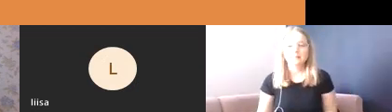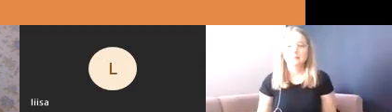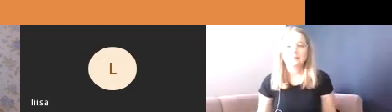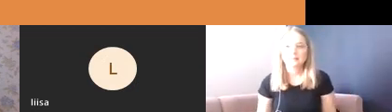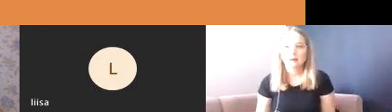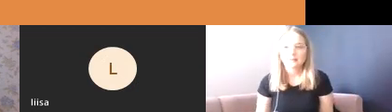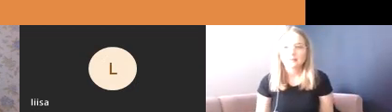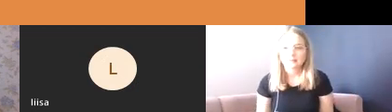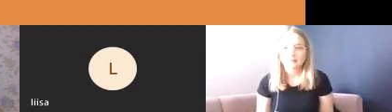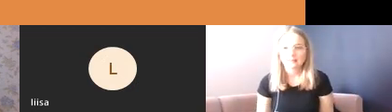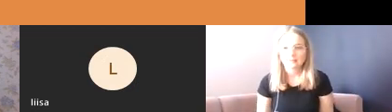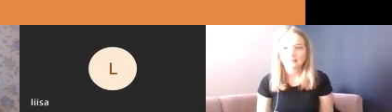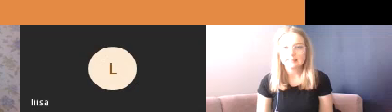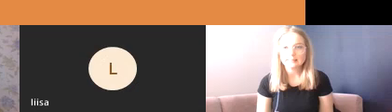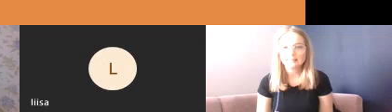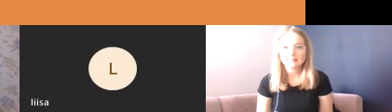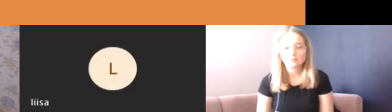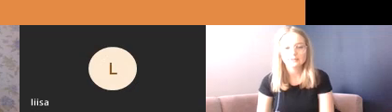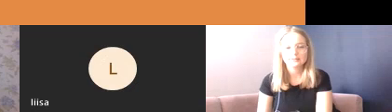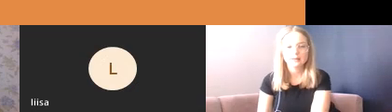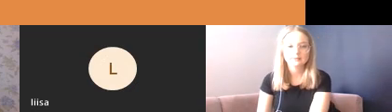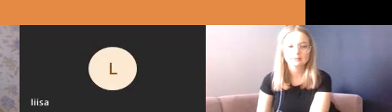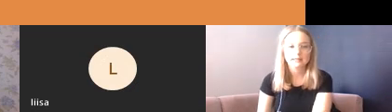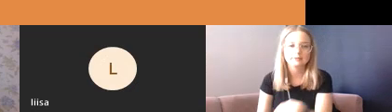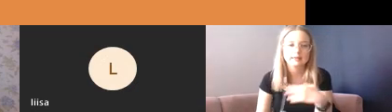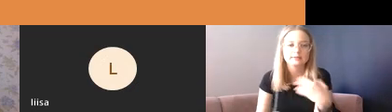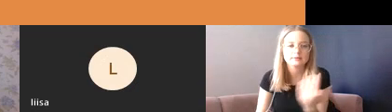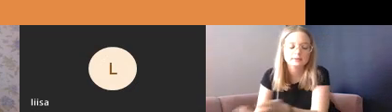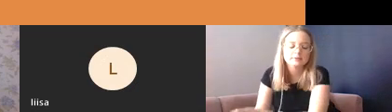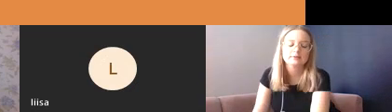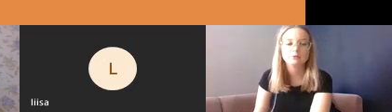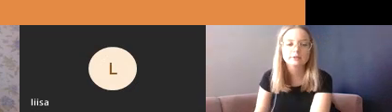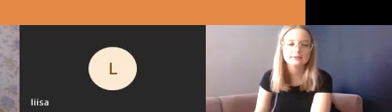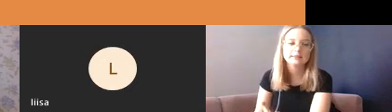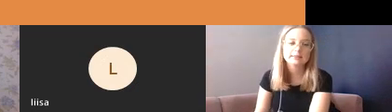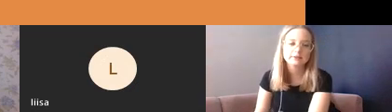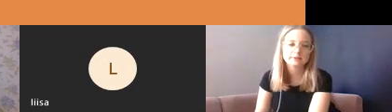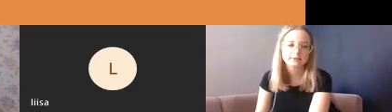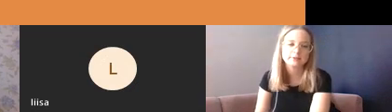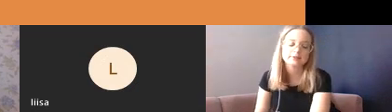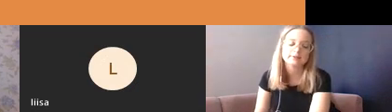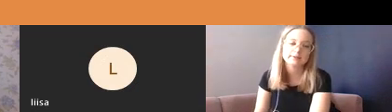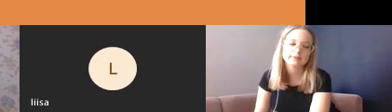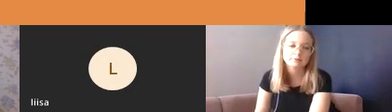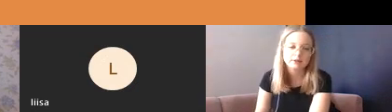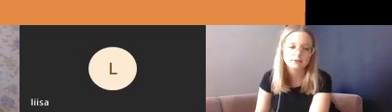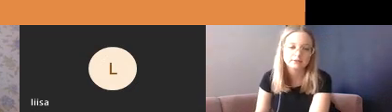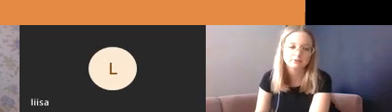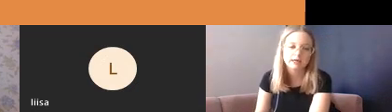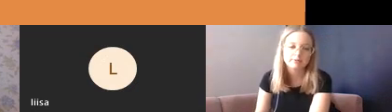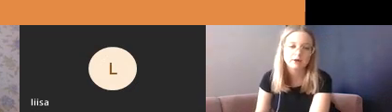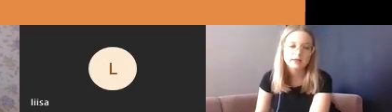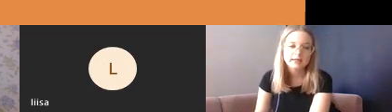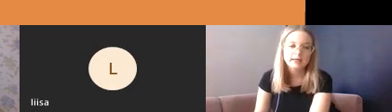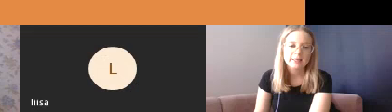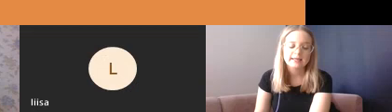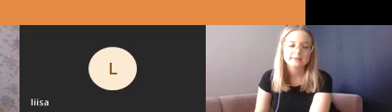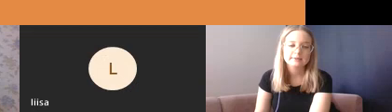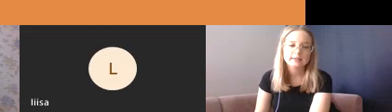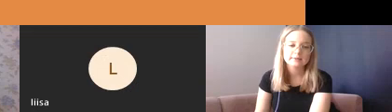Ma lihtsalt teas see sama, et äkki peaks selle lingi nagu uuesti lahti tegema, et te saaksite nagu uuesti liituda ja siis peaks see chat nagu tagasi